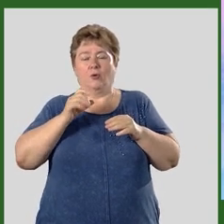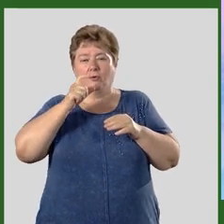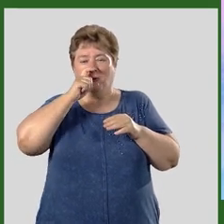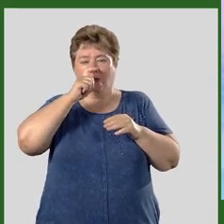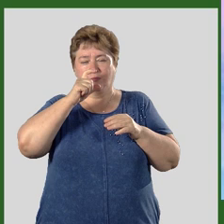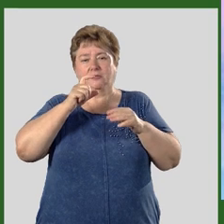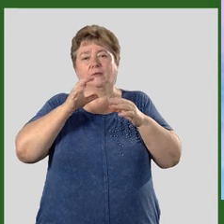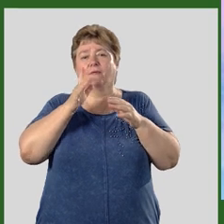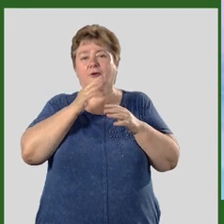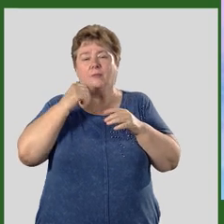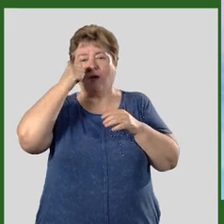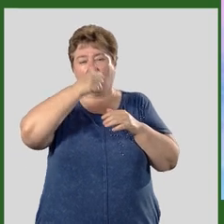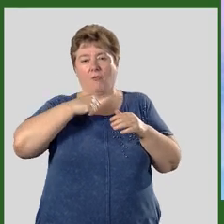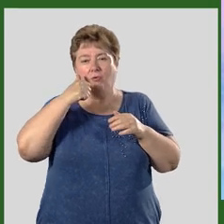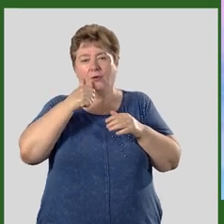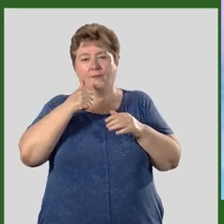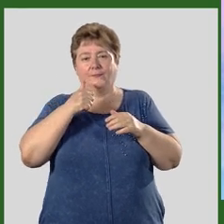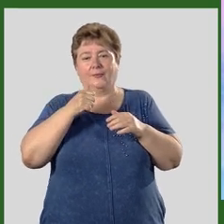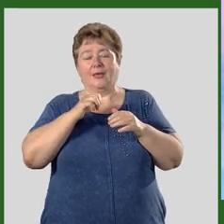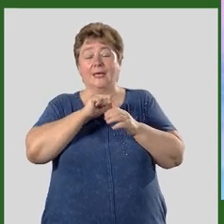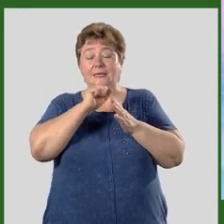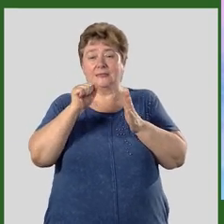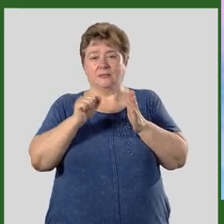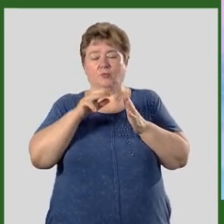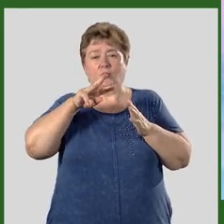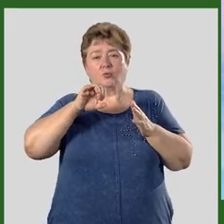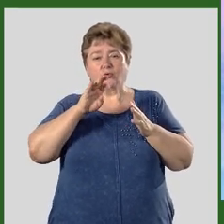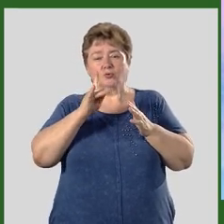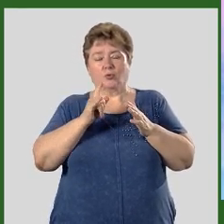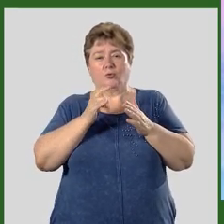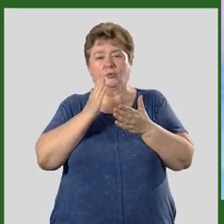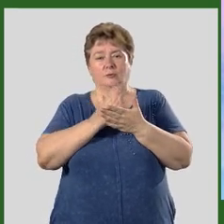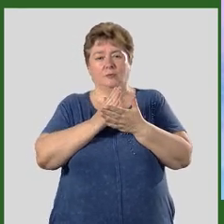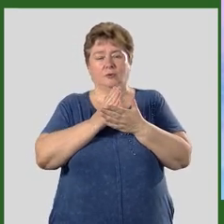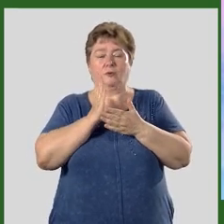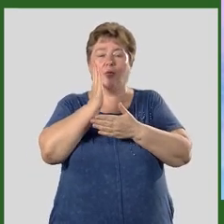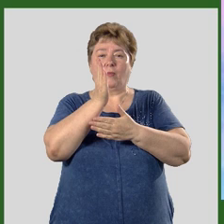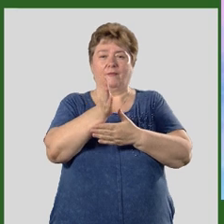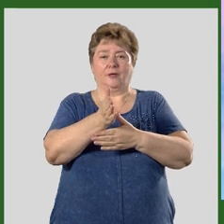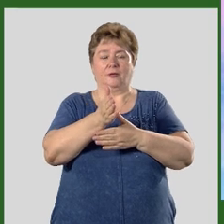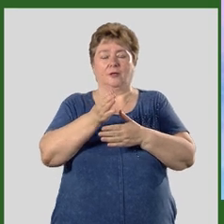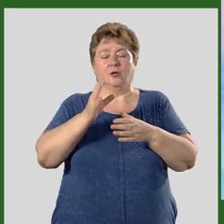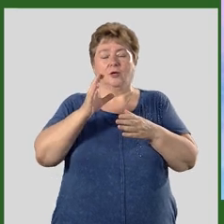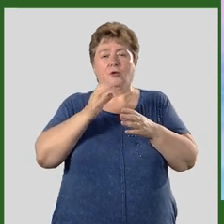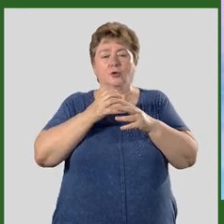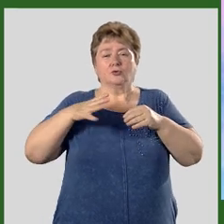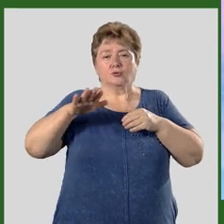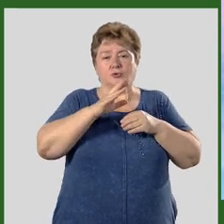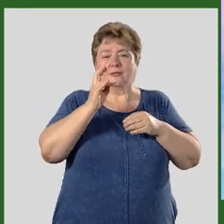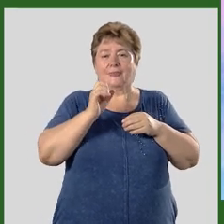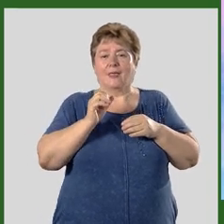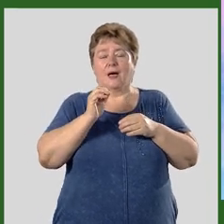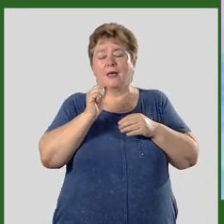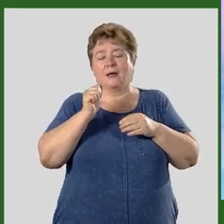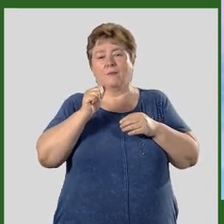арабского «время года». Зимой муссоны имеют направление суши на